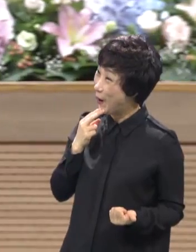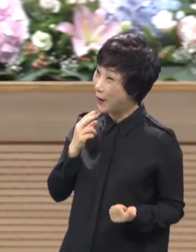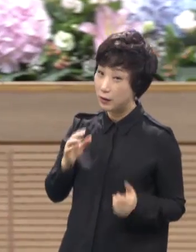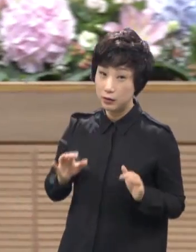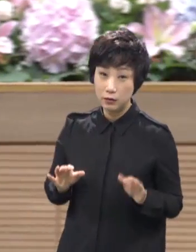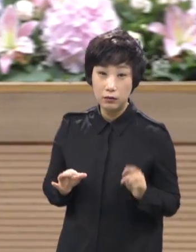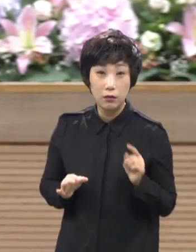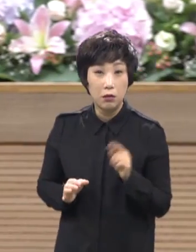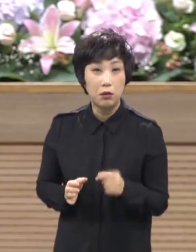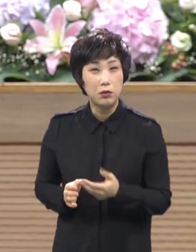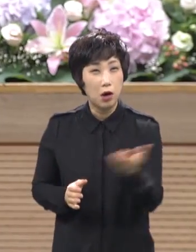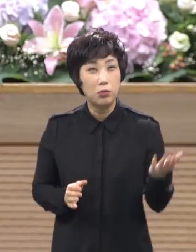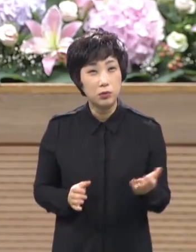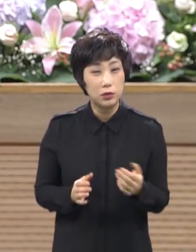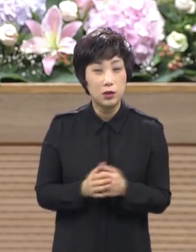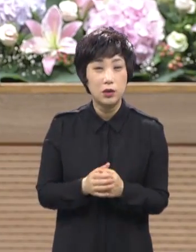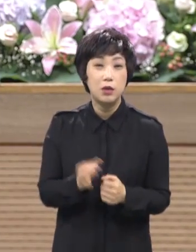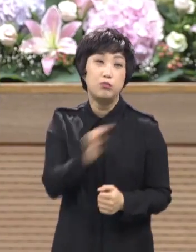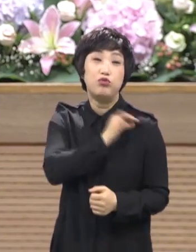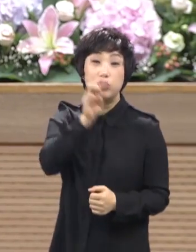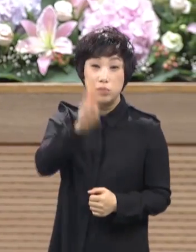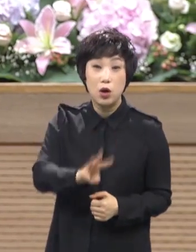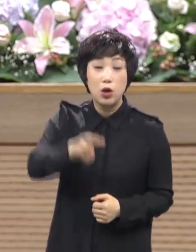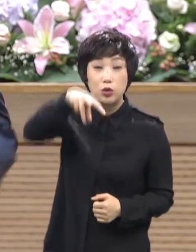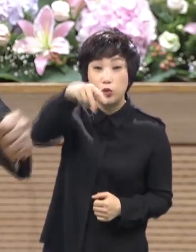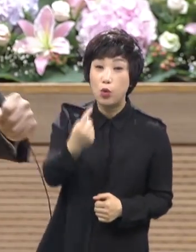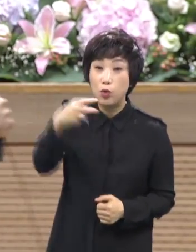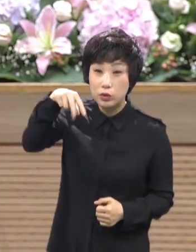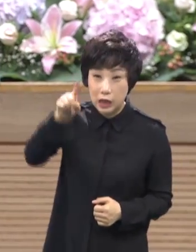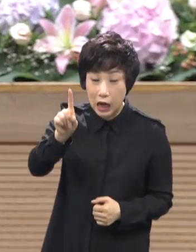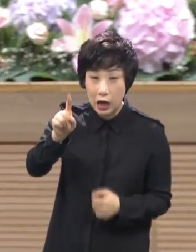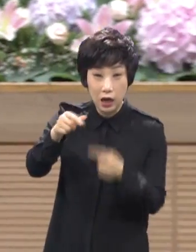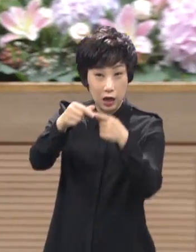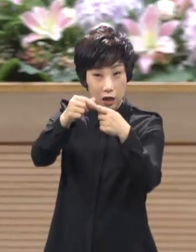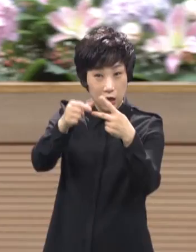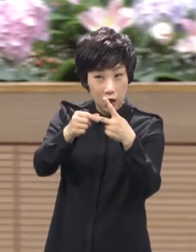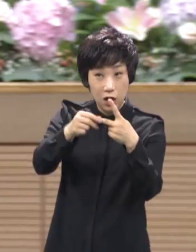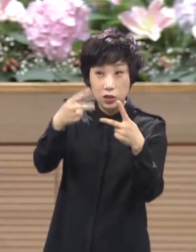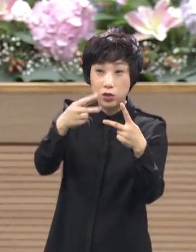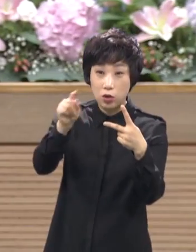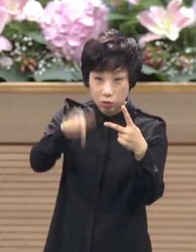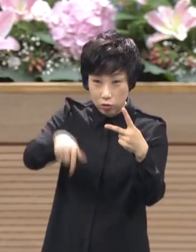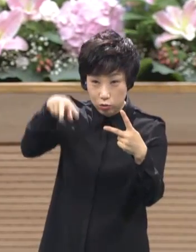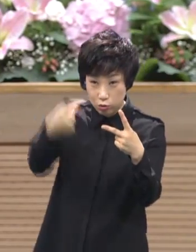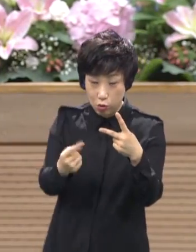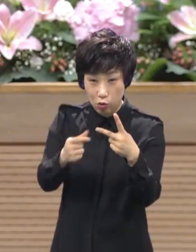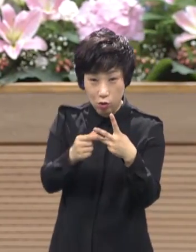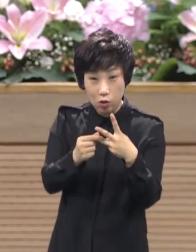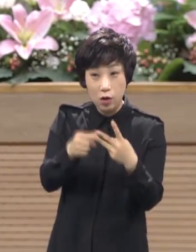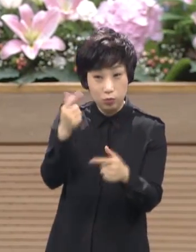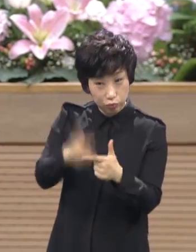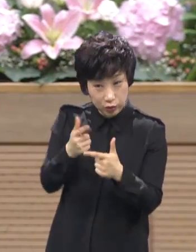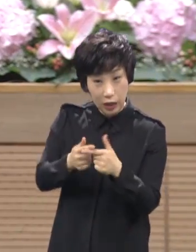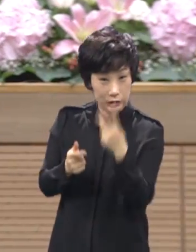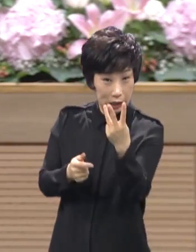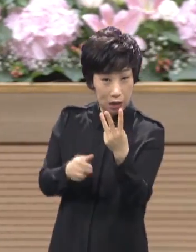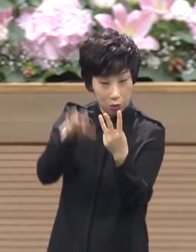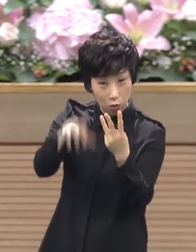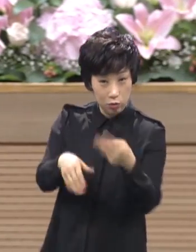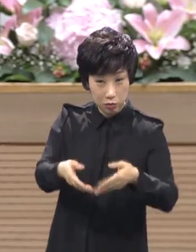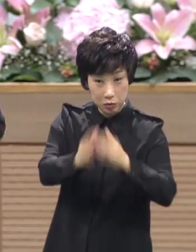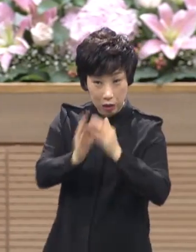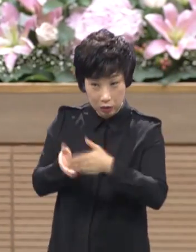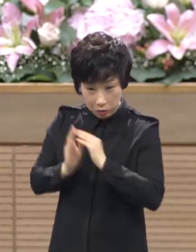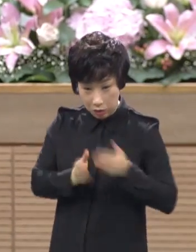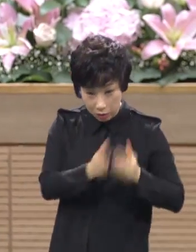동안 소사, 독소, 부산 세 군데 만들고 그리 들어오면 천년 동안 안